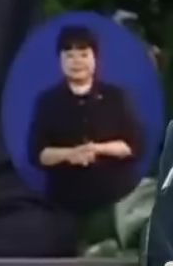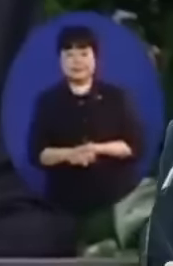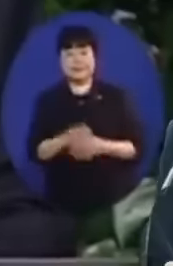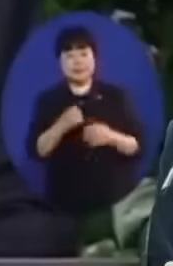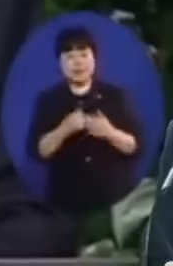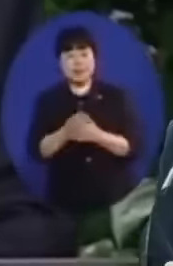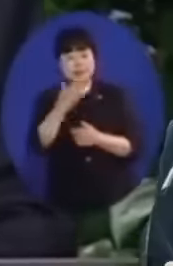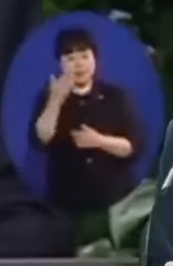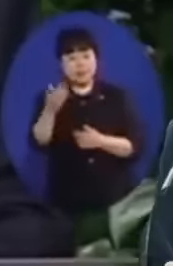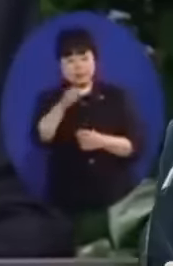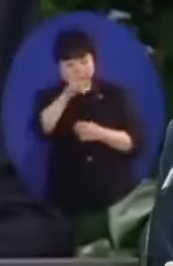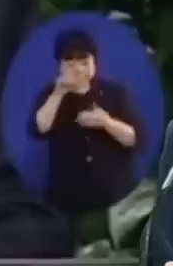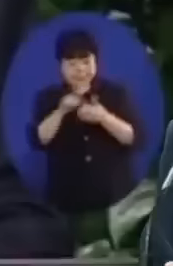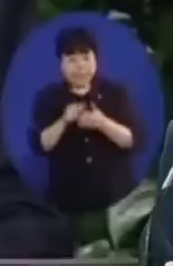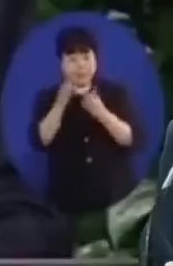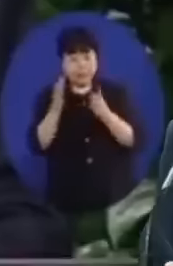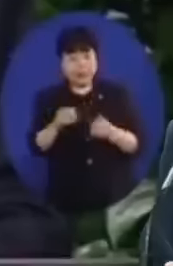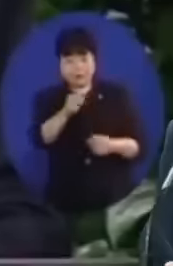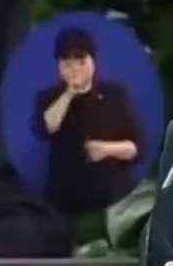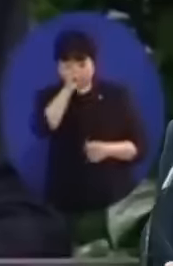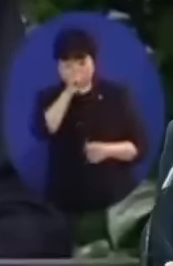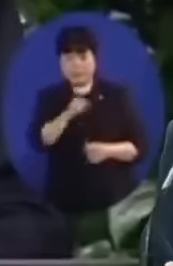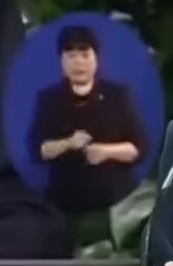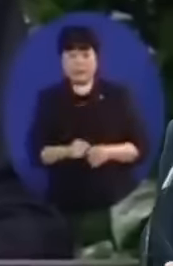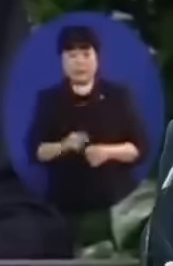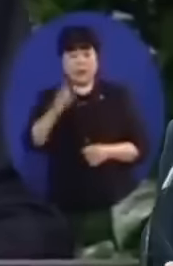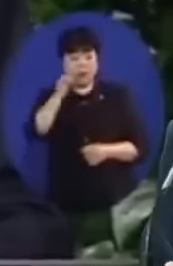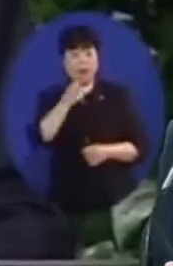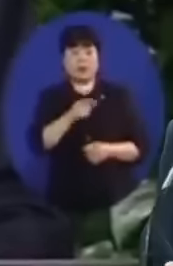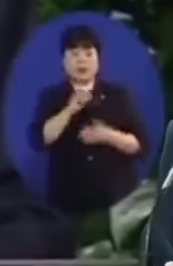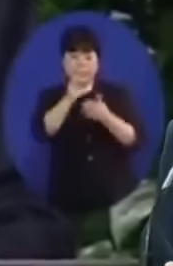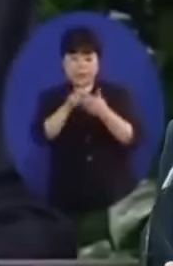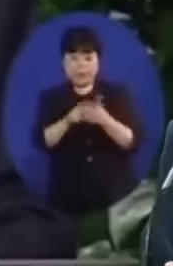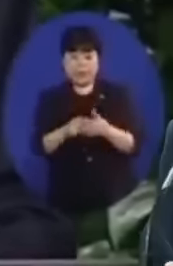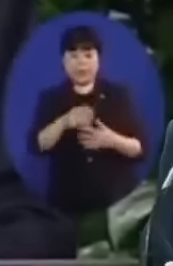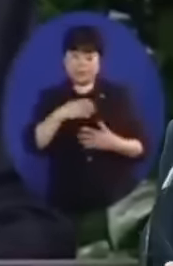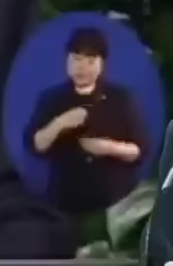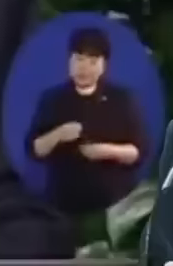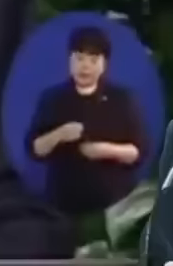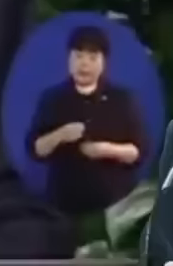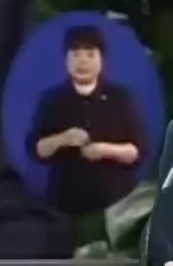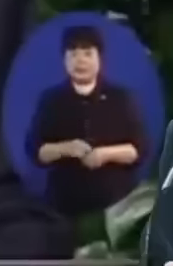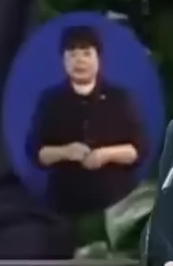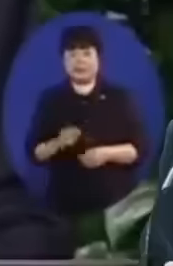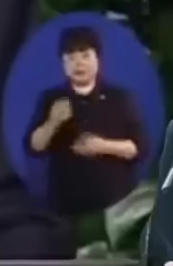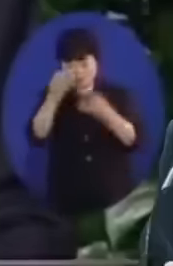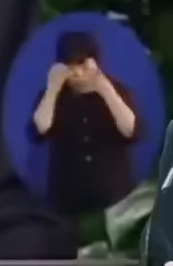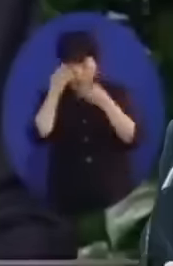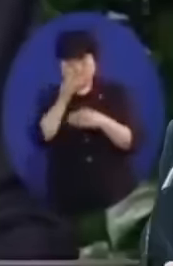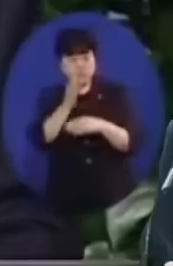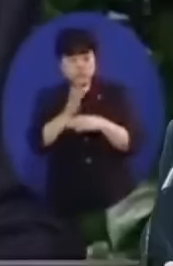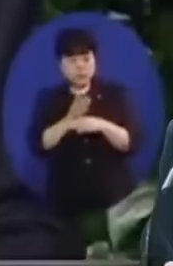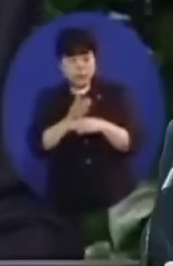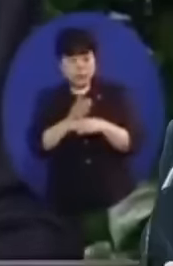그러므로 여러분 일생을 살면서 좋을 때나 어려울 때나 평안할 때나 고난스러울 때나 결코 주님